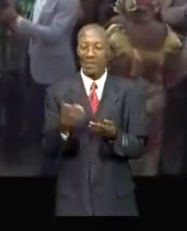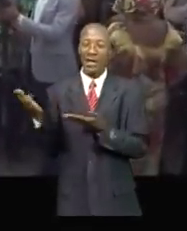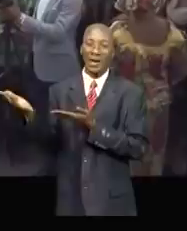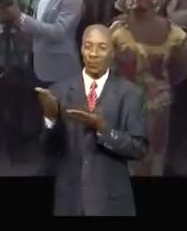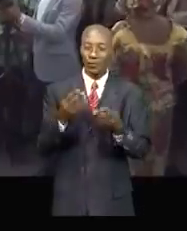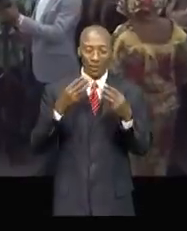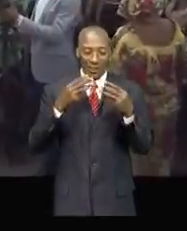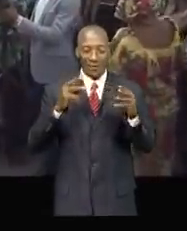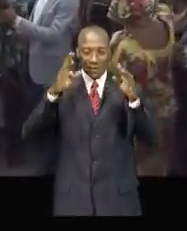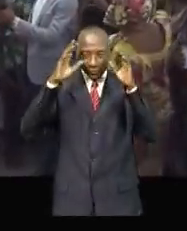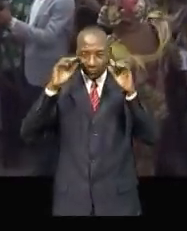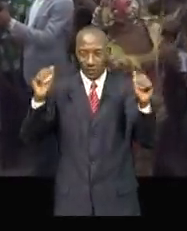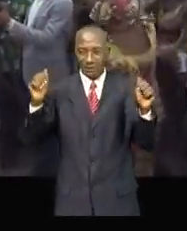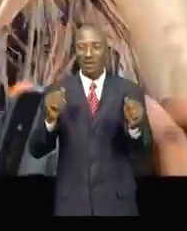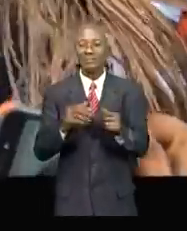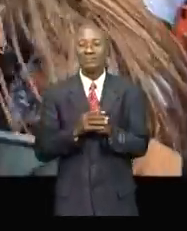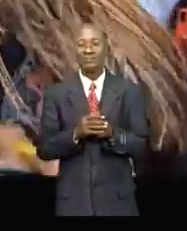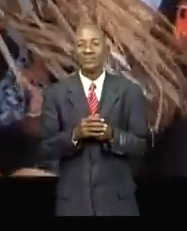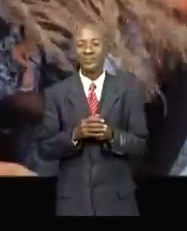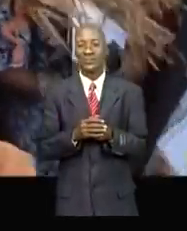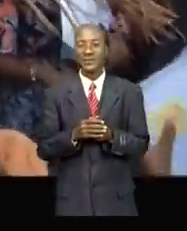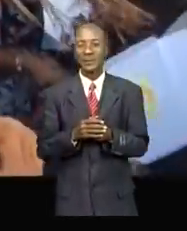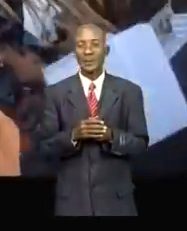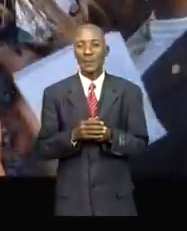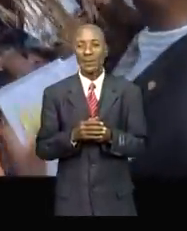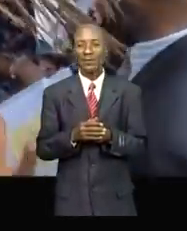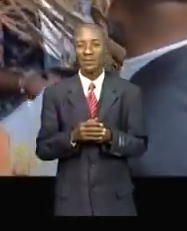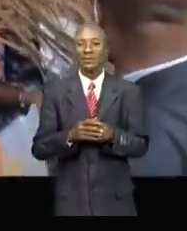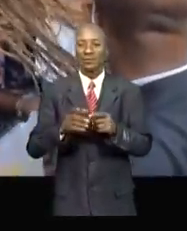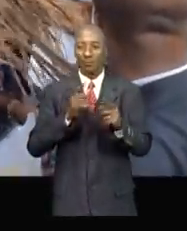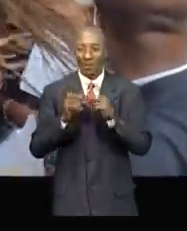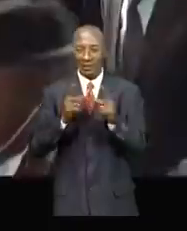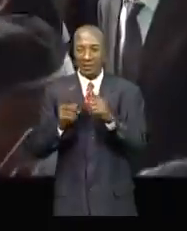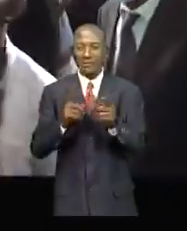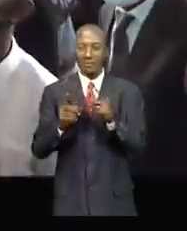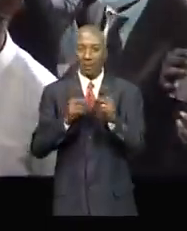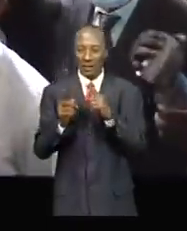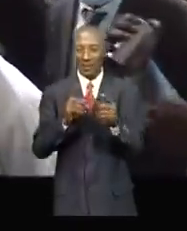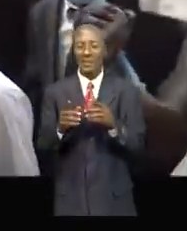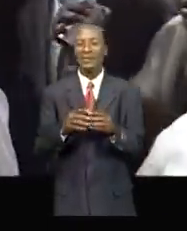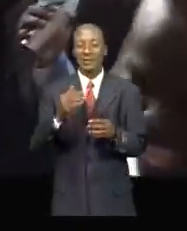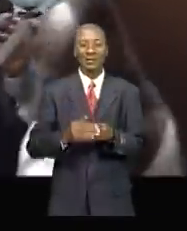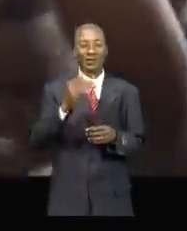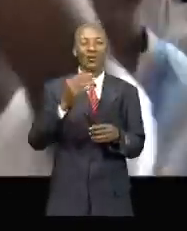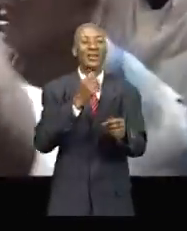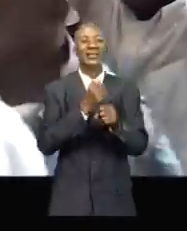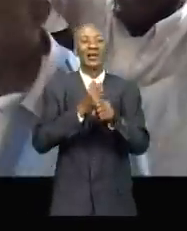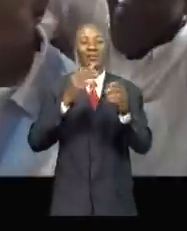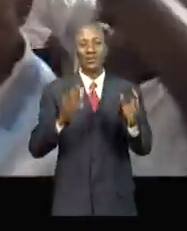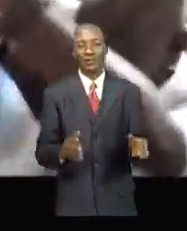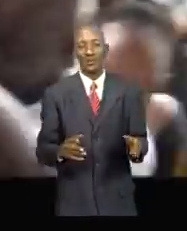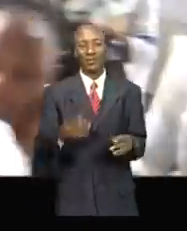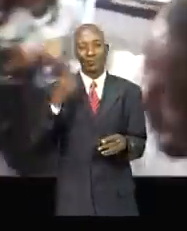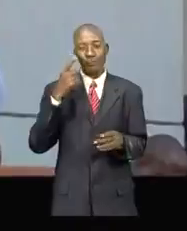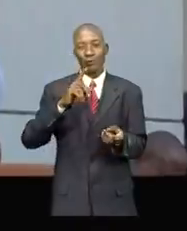dans ces domaines, une nouvelle approche pour résoudre graduellement, avec promptitude, les problèmes à la base de la grogne sociale. Ce qui